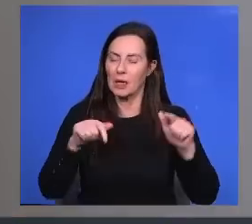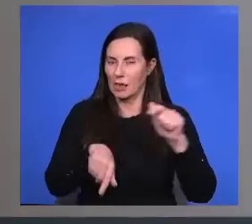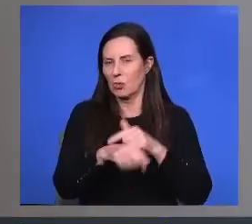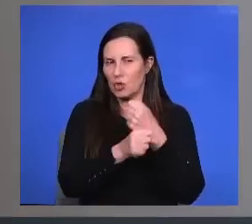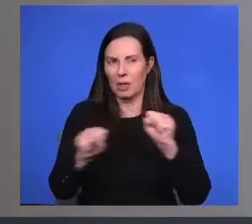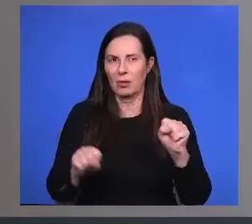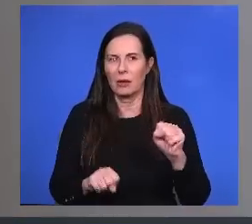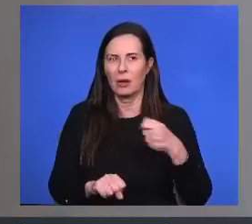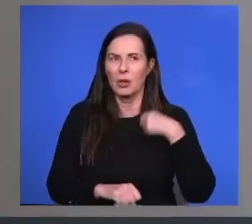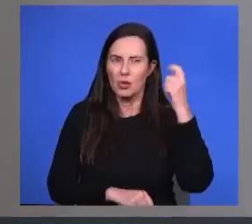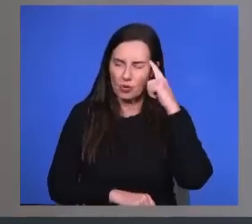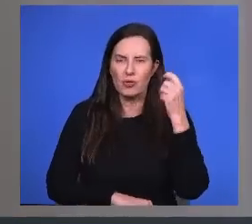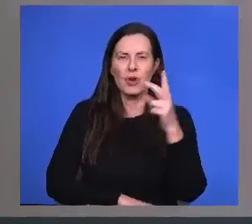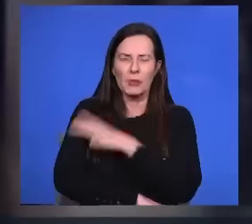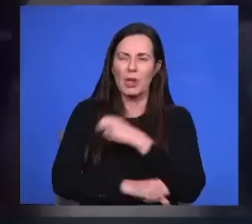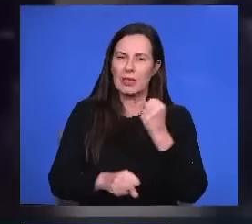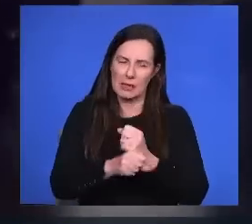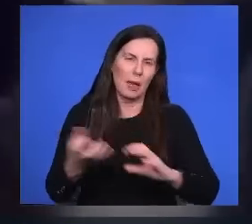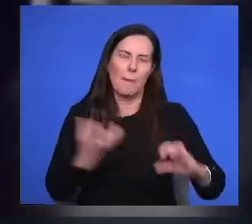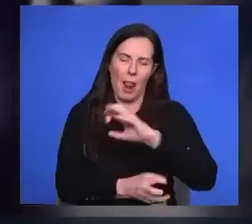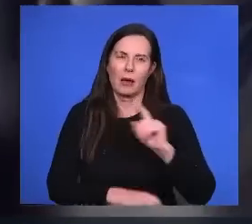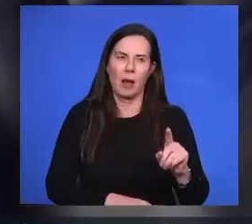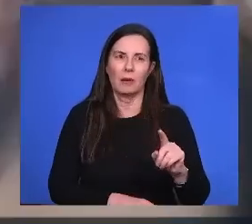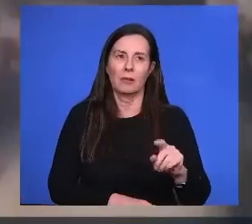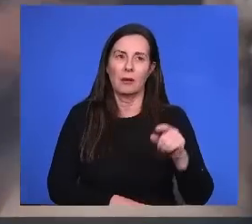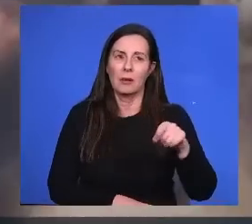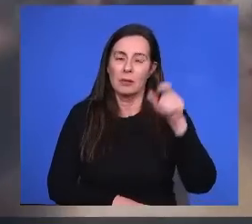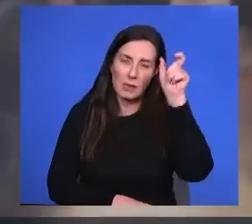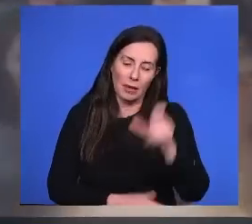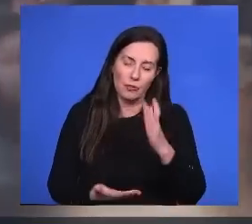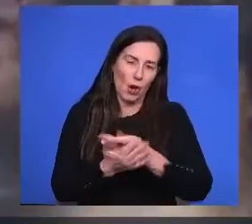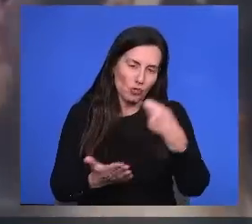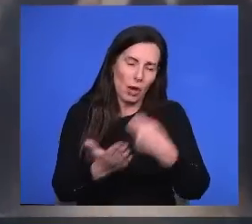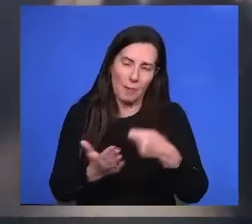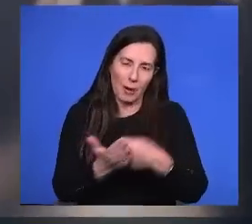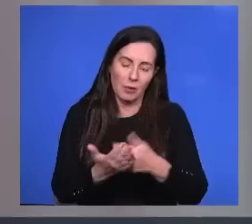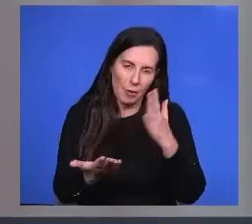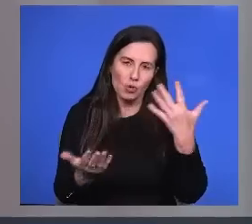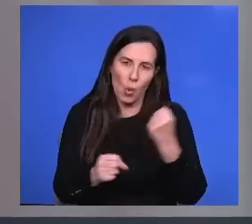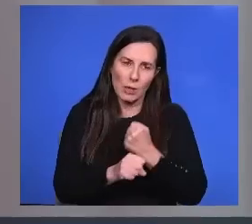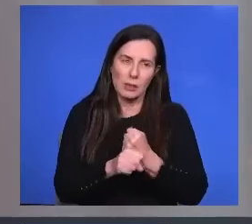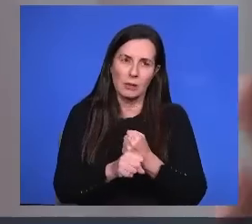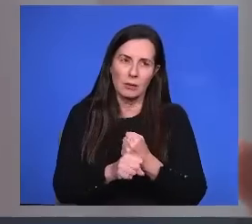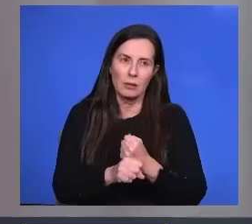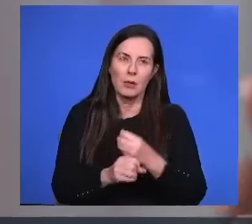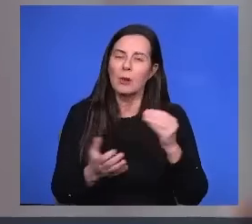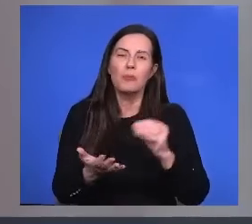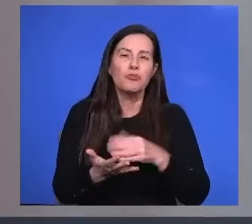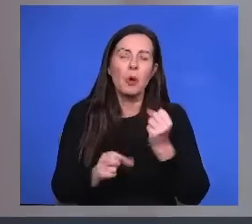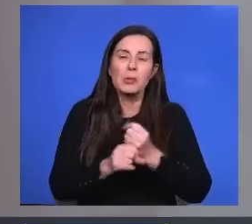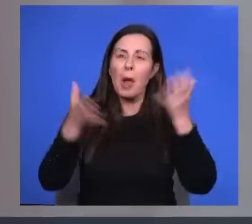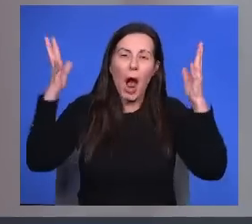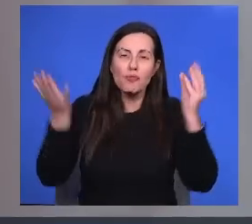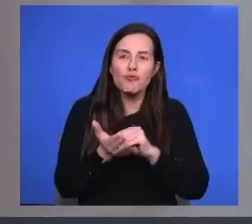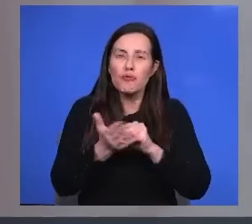אני חושב שהמשטרה תעשה פרובוקציה. בן אדם שהוא שילם את המחיר שהוא עשה, בשביל מה עושים מזה רעש ועניין?